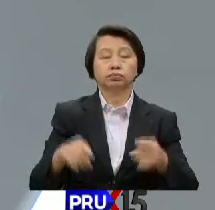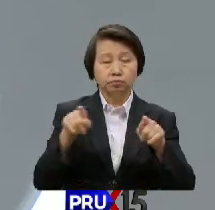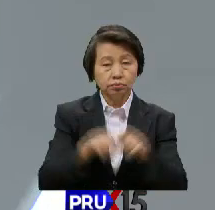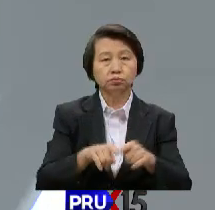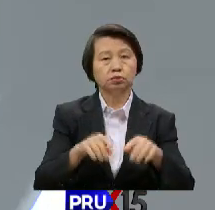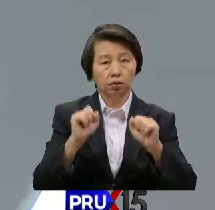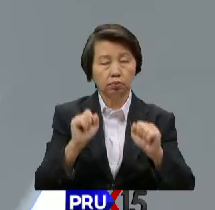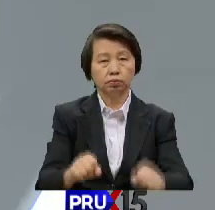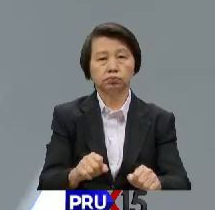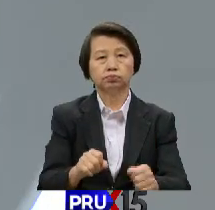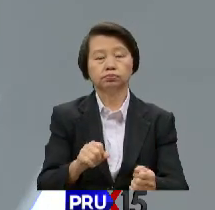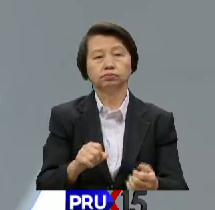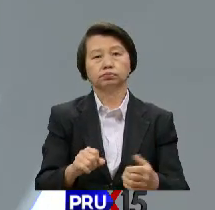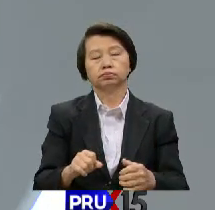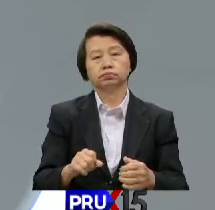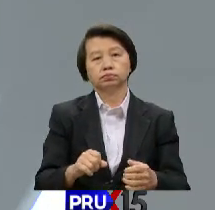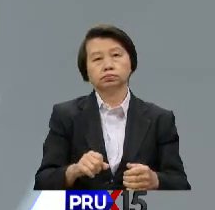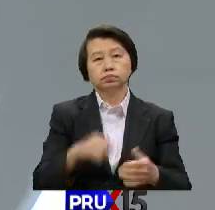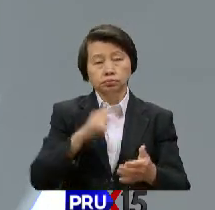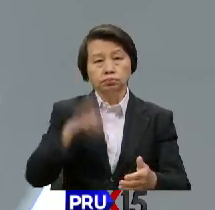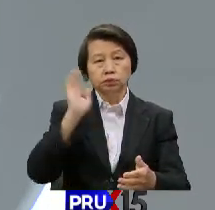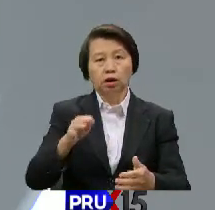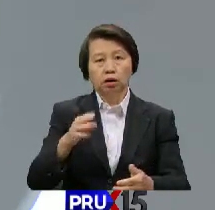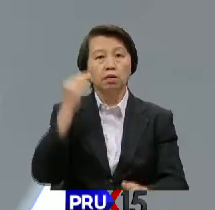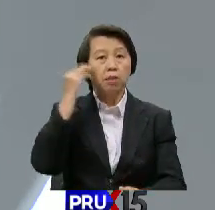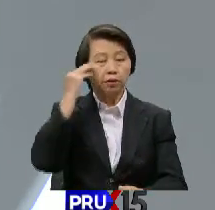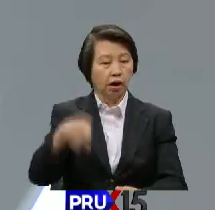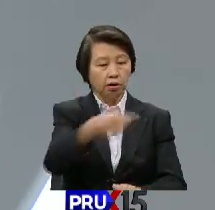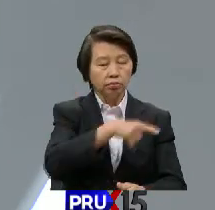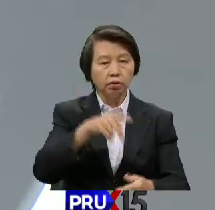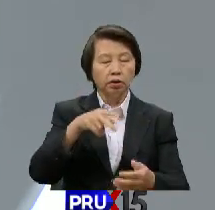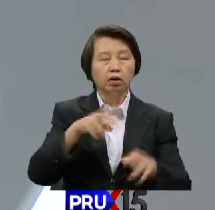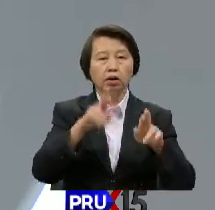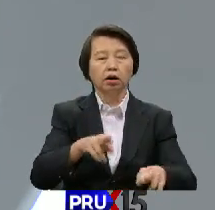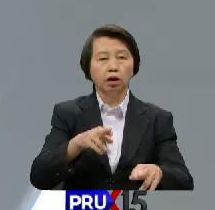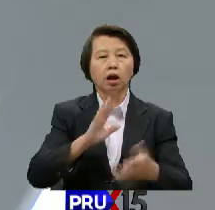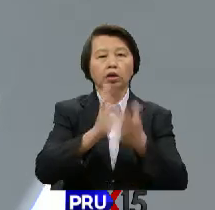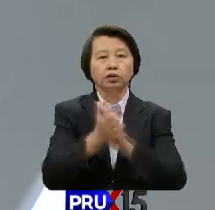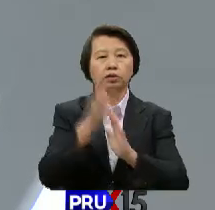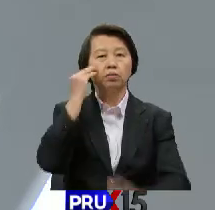langsung akan mematangkan juga pengundi ya